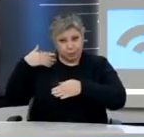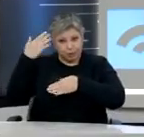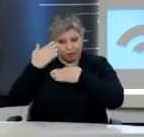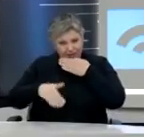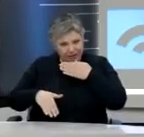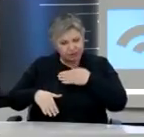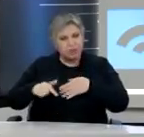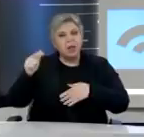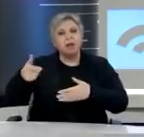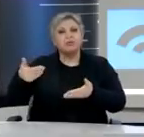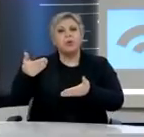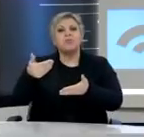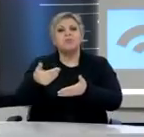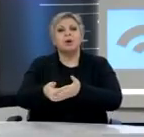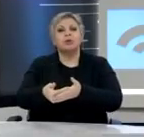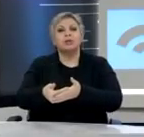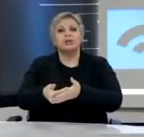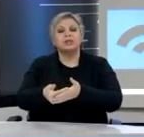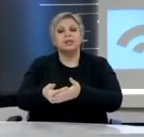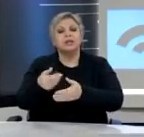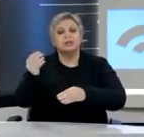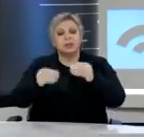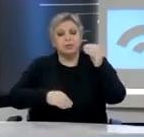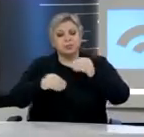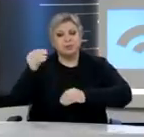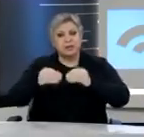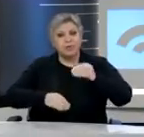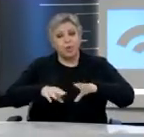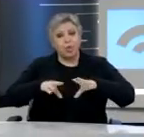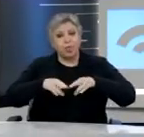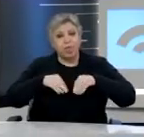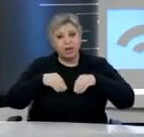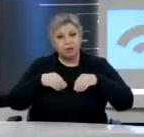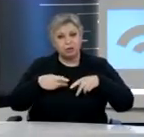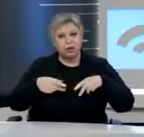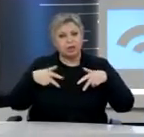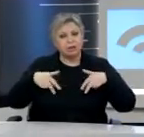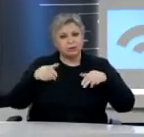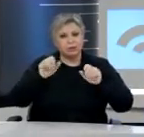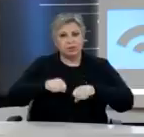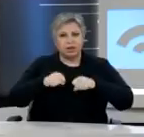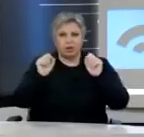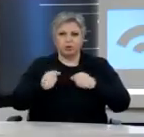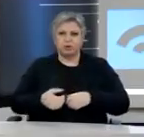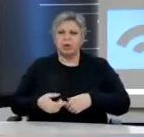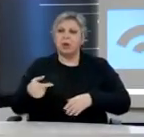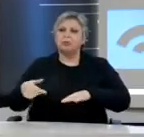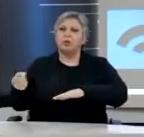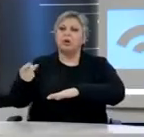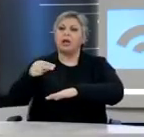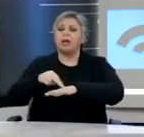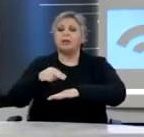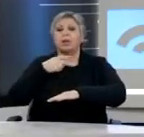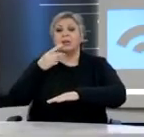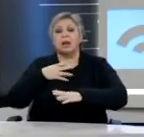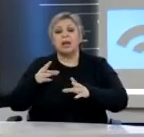πιστείας. Και δεν το έκανε. Ο κ. Μητσοτάκης σήμερα έρχεται να μας κάνει μαθήματα κοινοβουλευτισμού και δημοκρατίας και